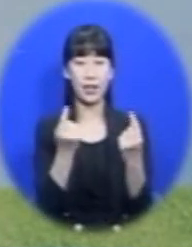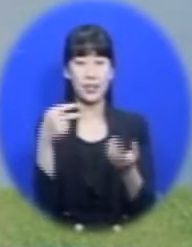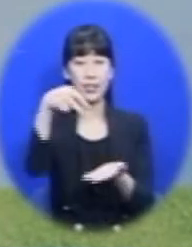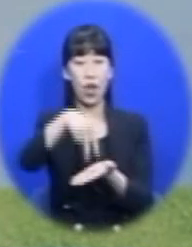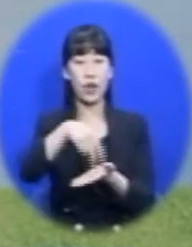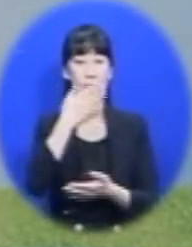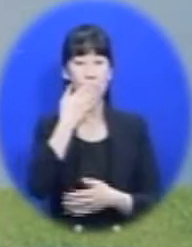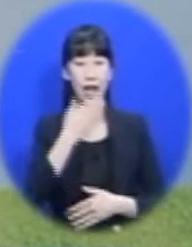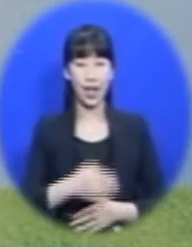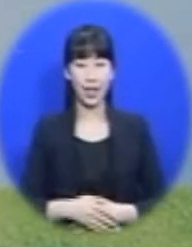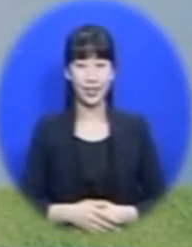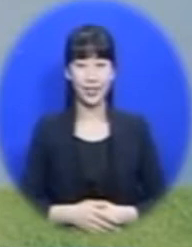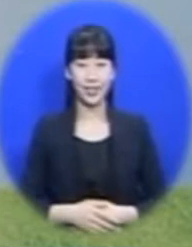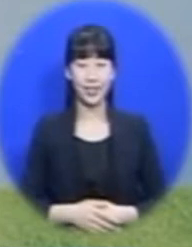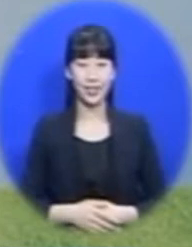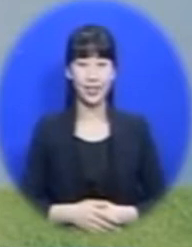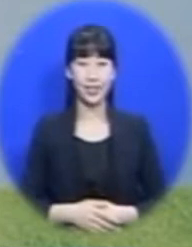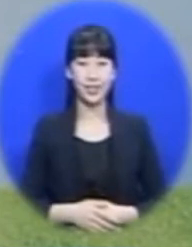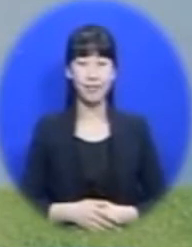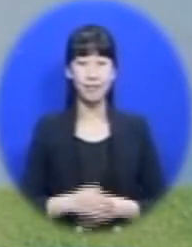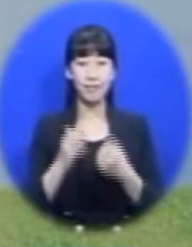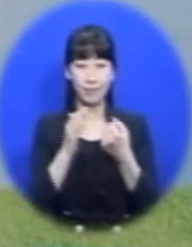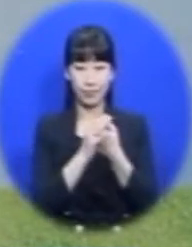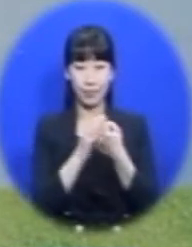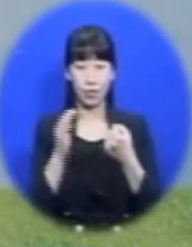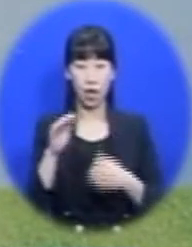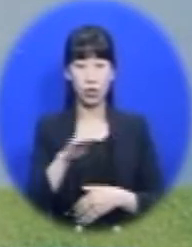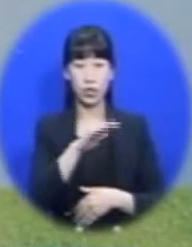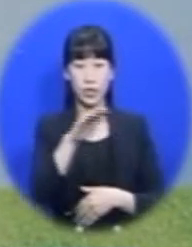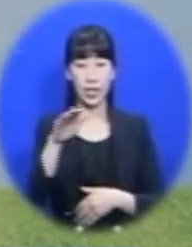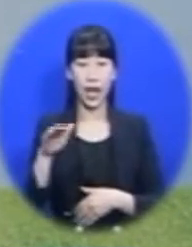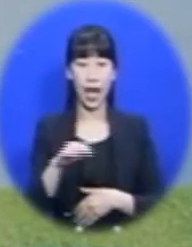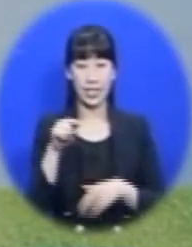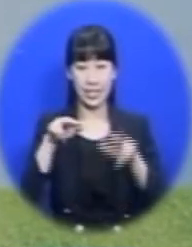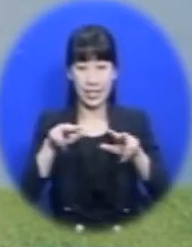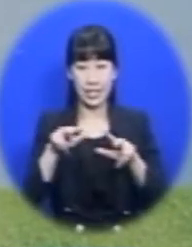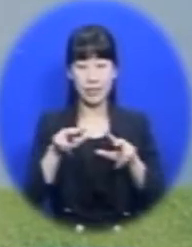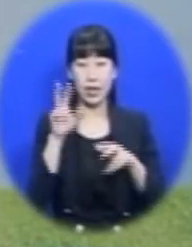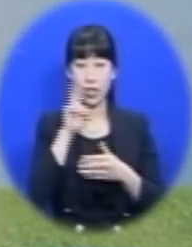것은 우리가 여기서 그대로 천국의 삶을 연습하는 겁니다.